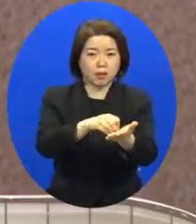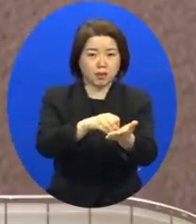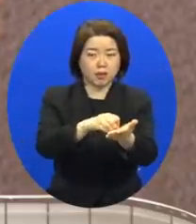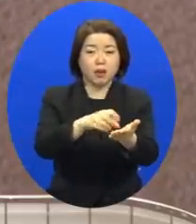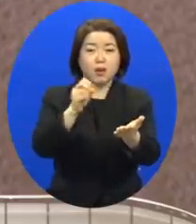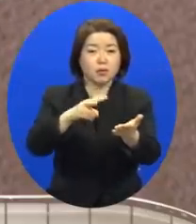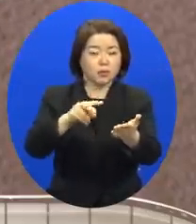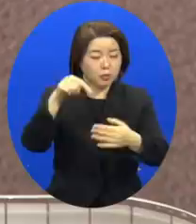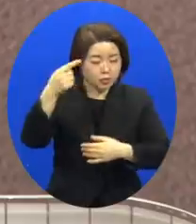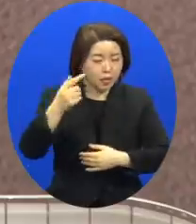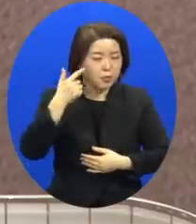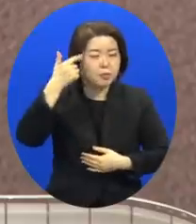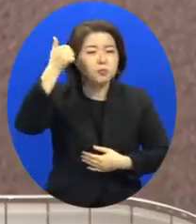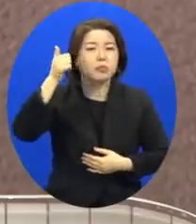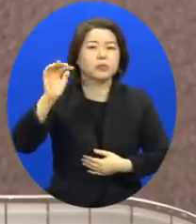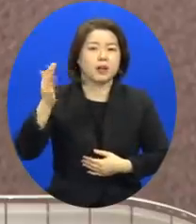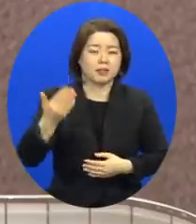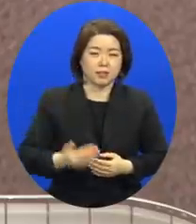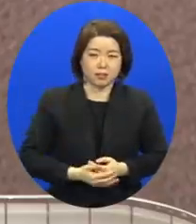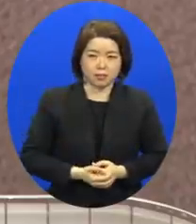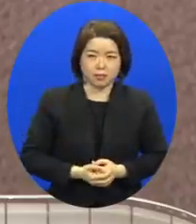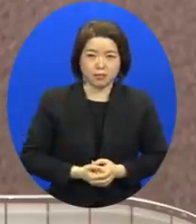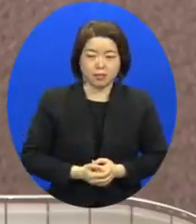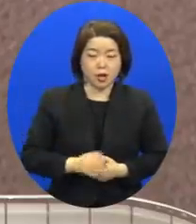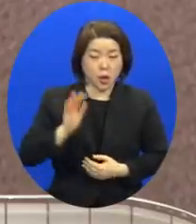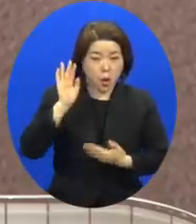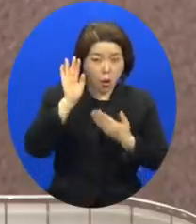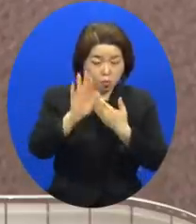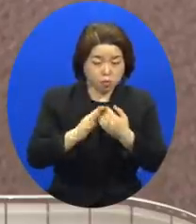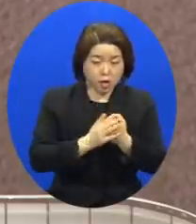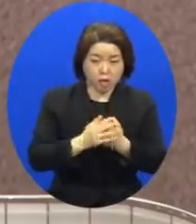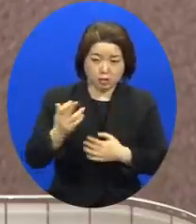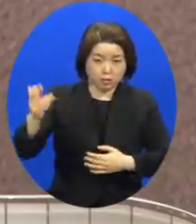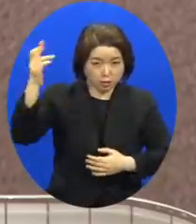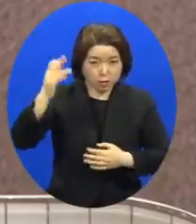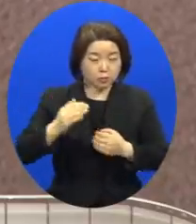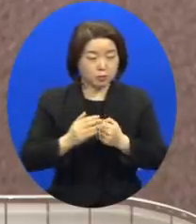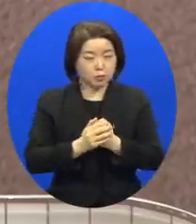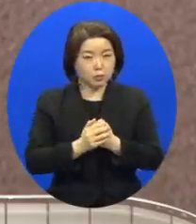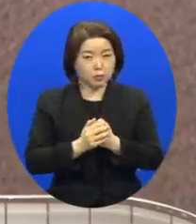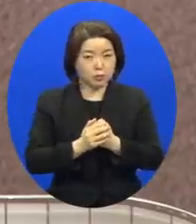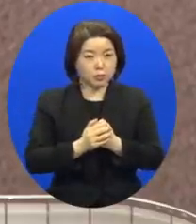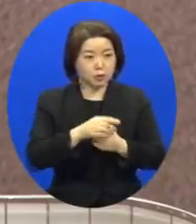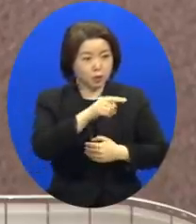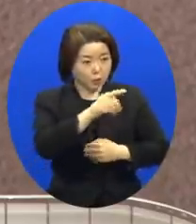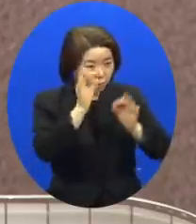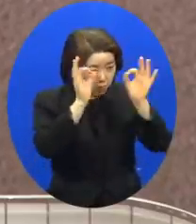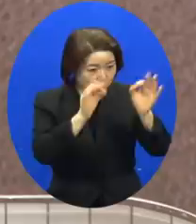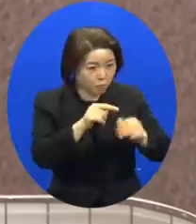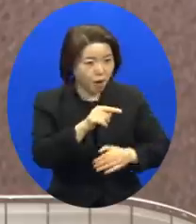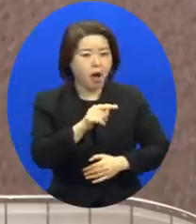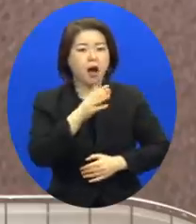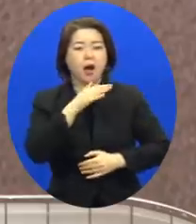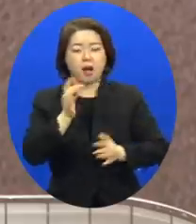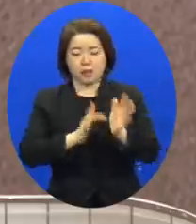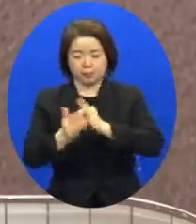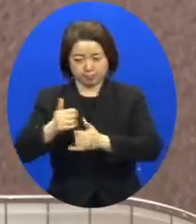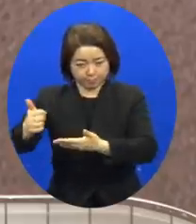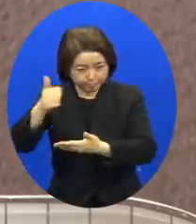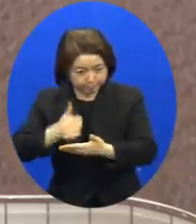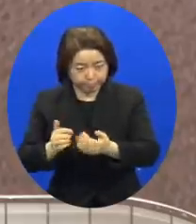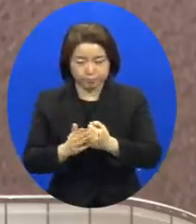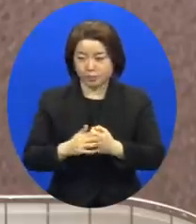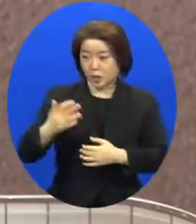목사가 됩니다 나중에 그 형도 예수를 영접한 그 동생